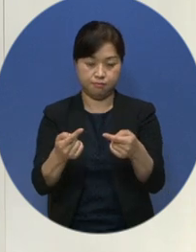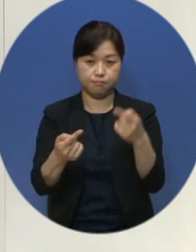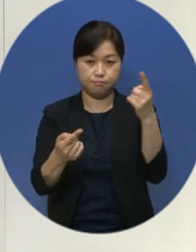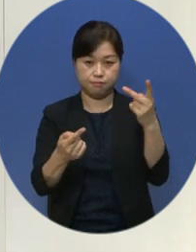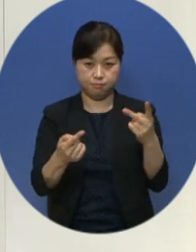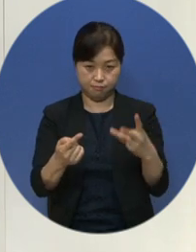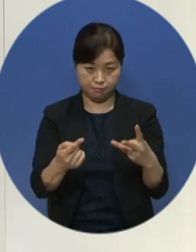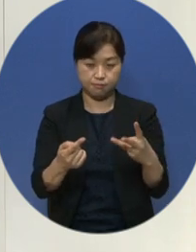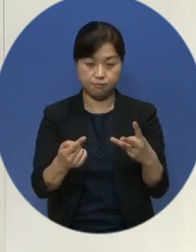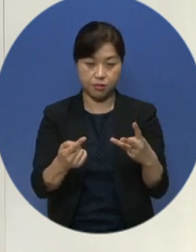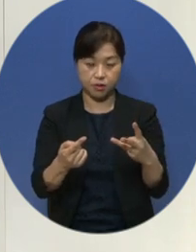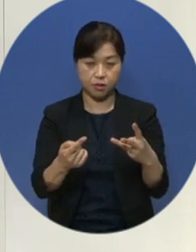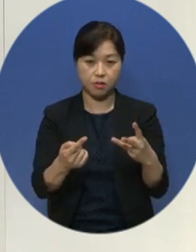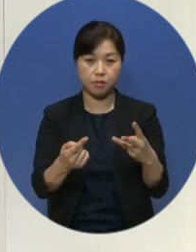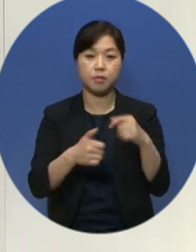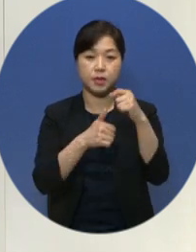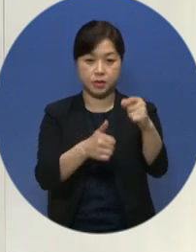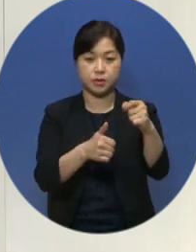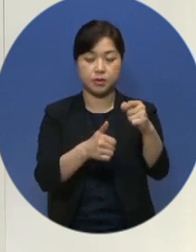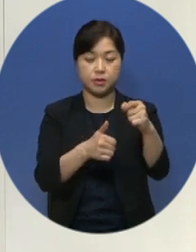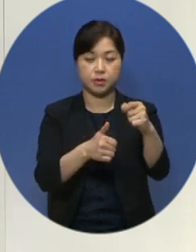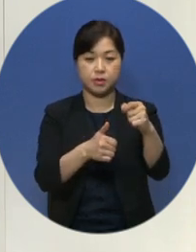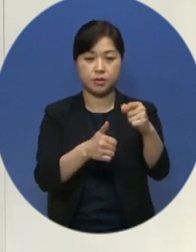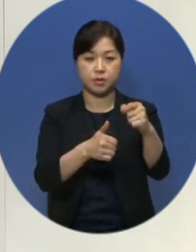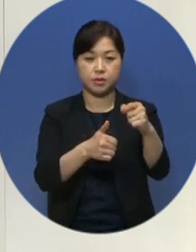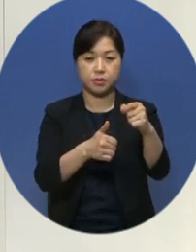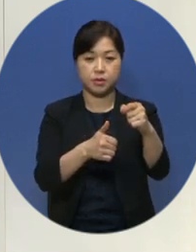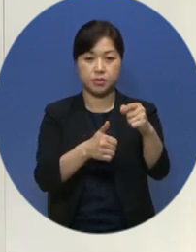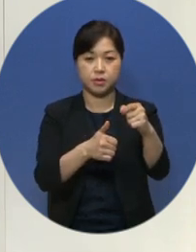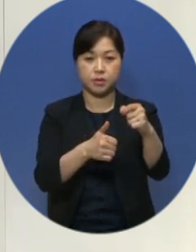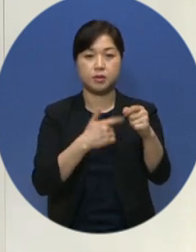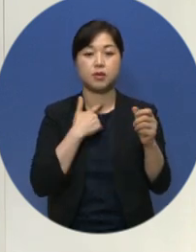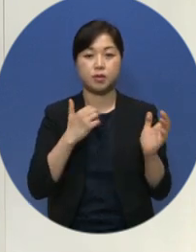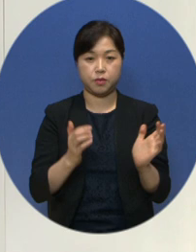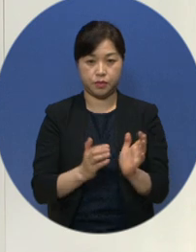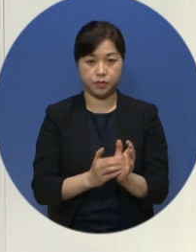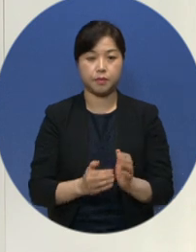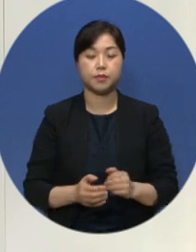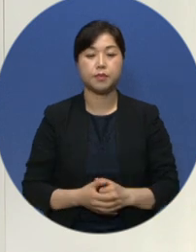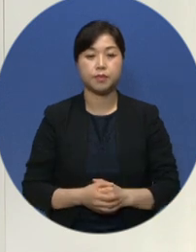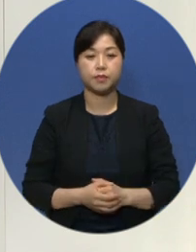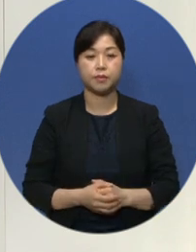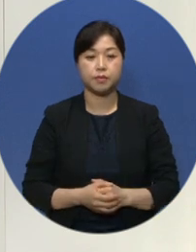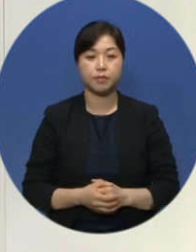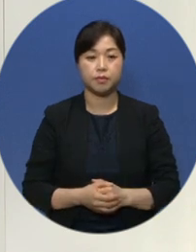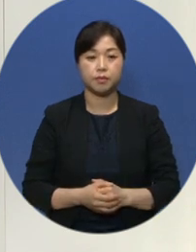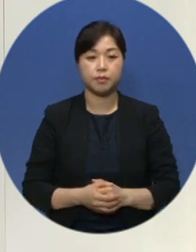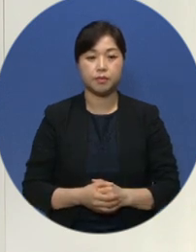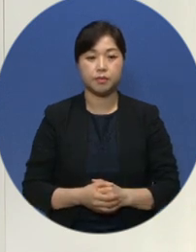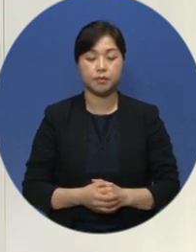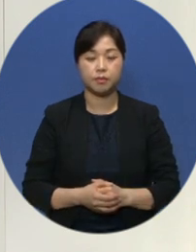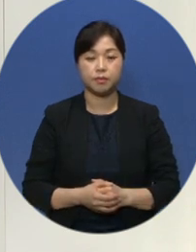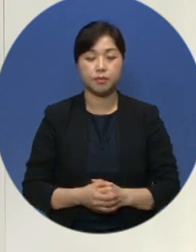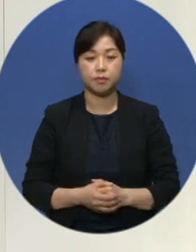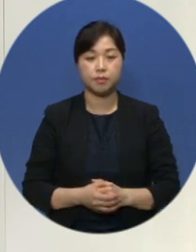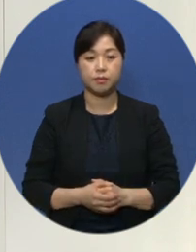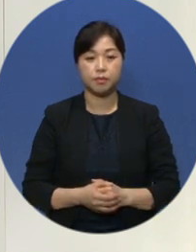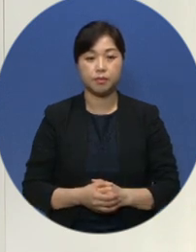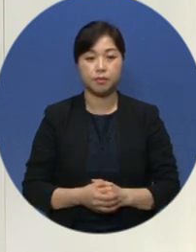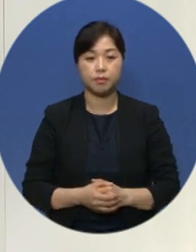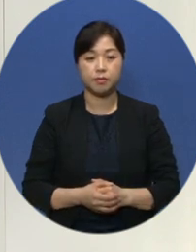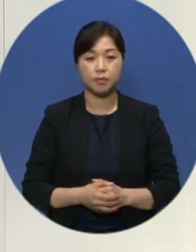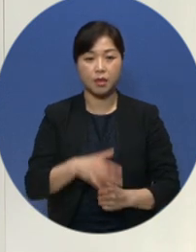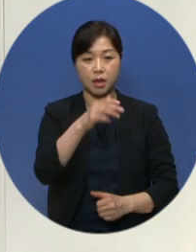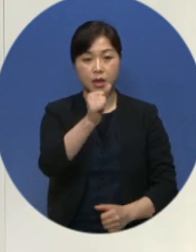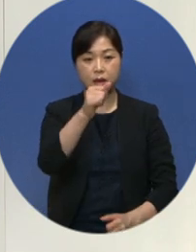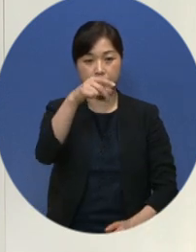집행위원 도 에 그 으 발굴이 됐고 선출되고 또한 그 a pc